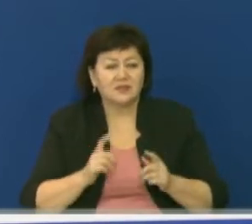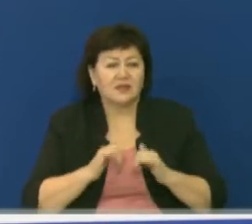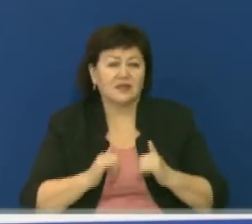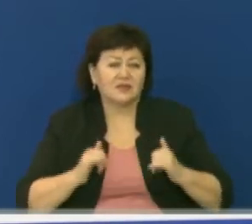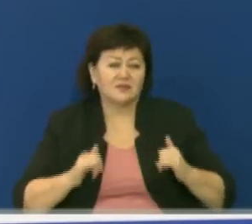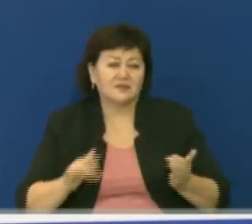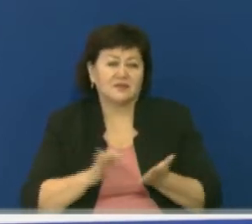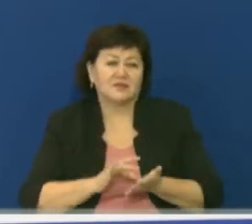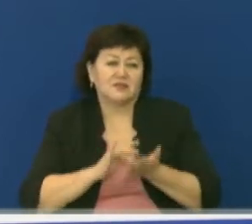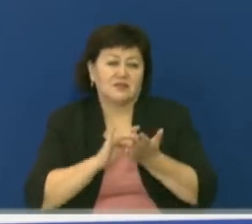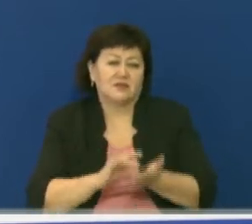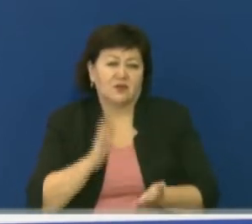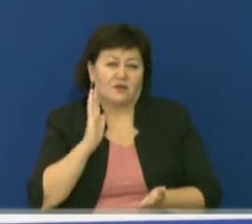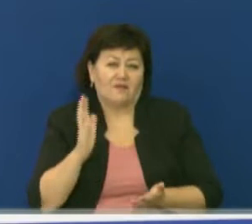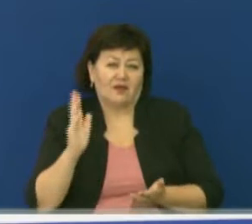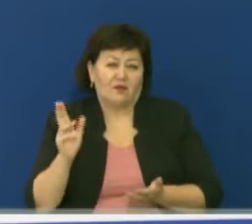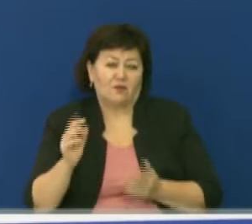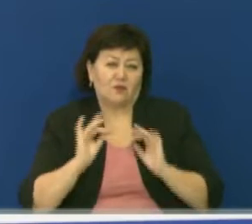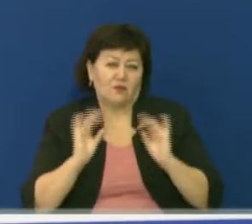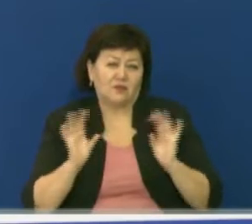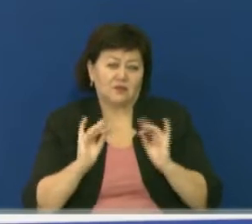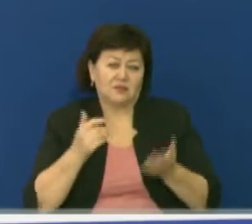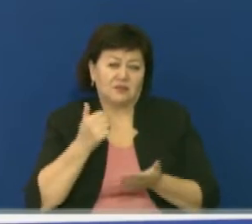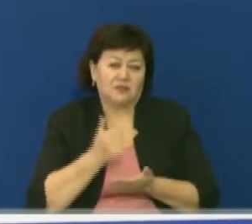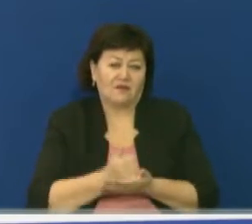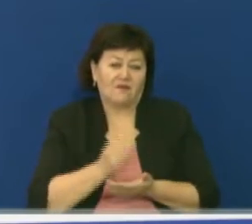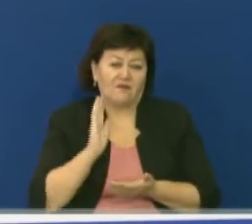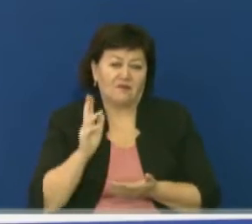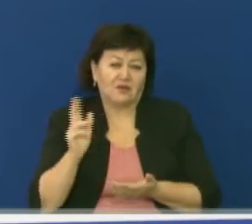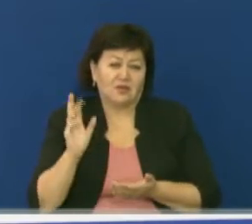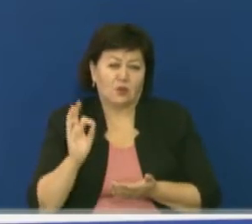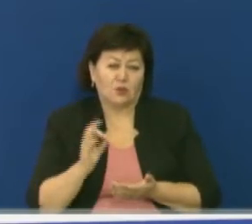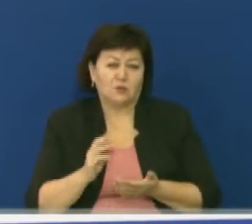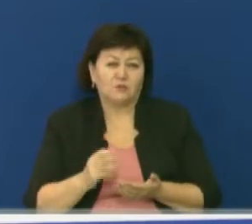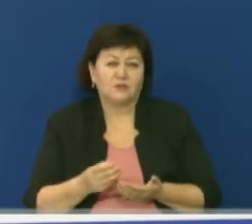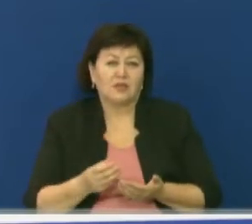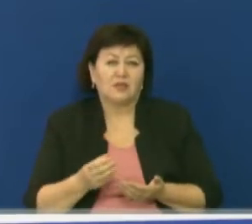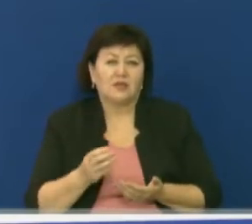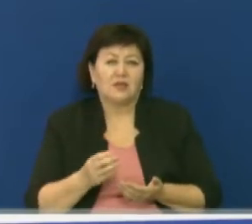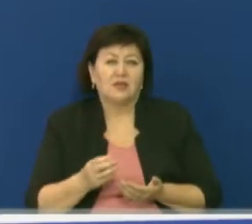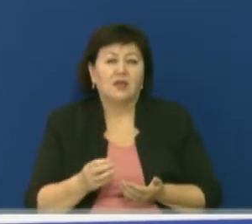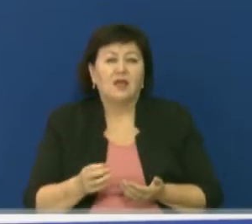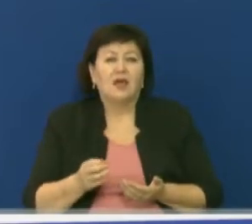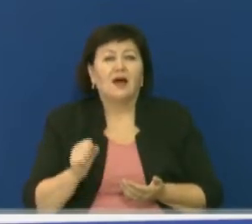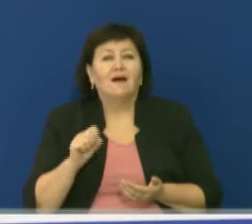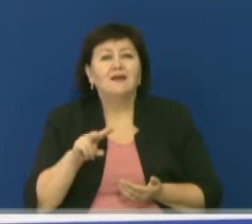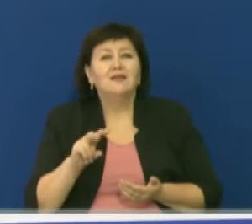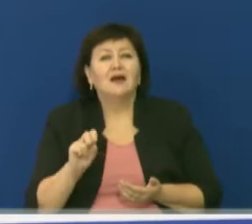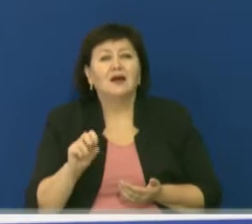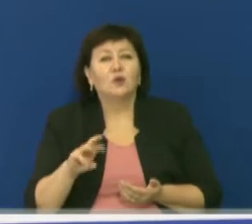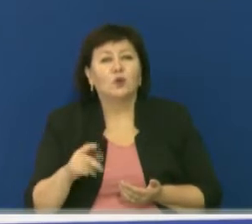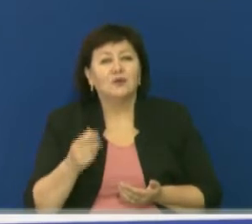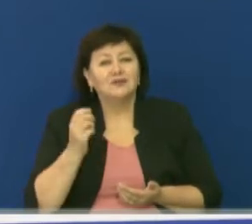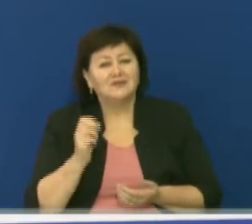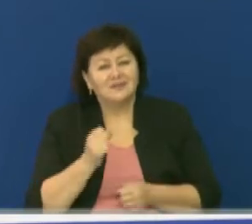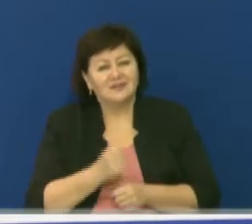развития туризма в Восточно-Казахстанской области рассказал глава региона Даниал Ахметов. Жемчужина нашей области – озеро Алаколь. Здесь уже проведены